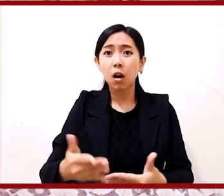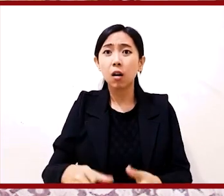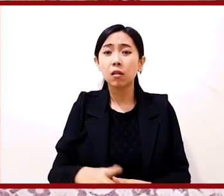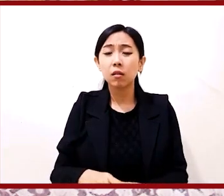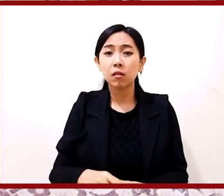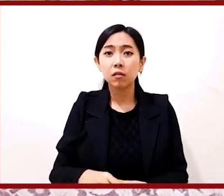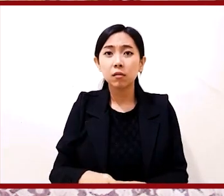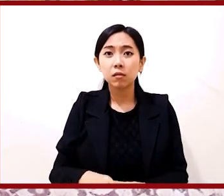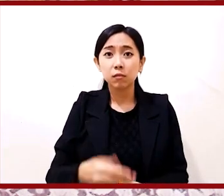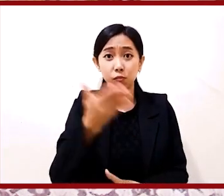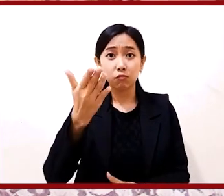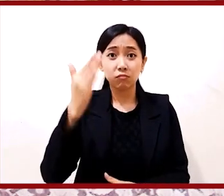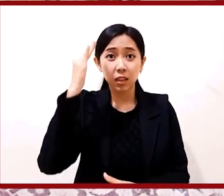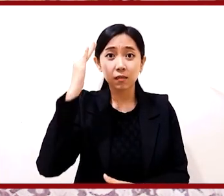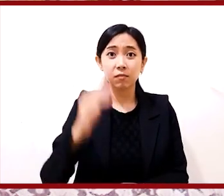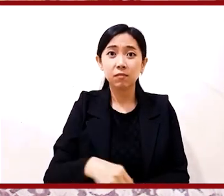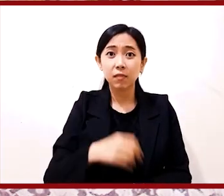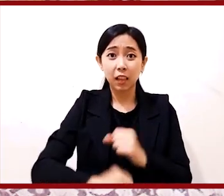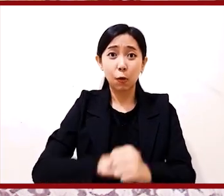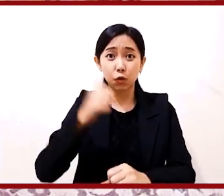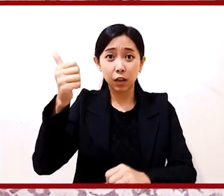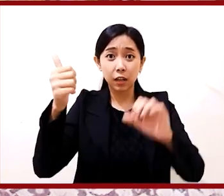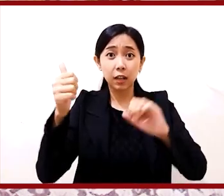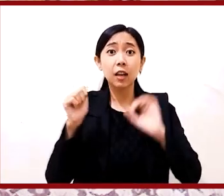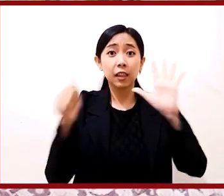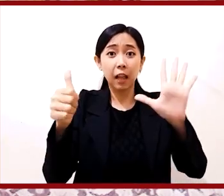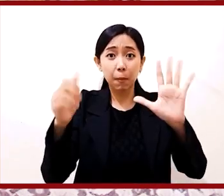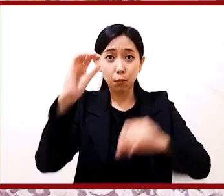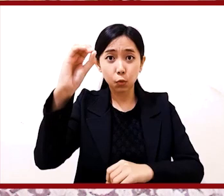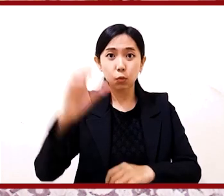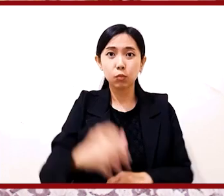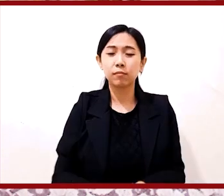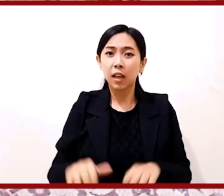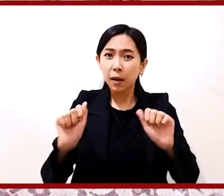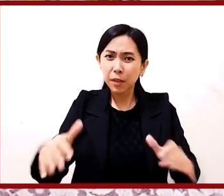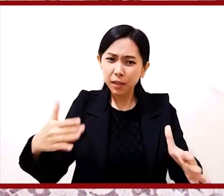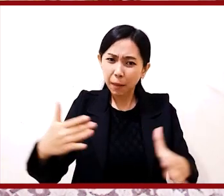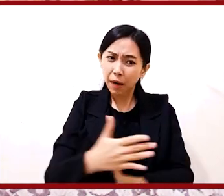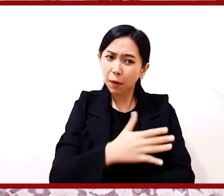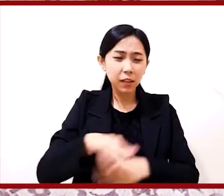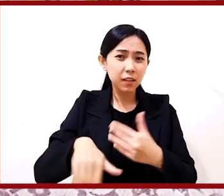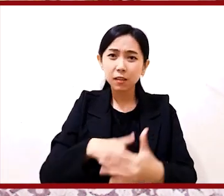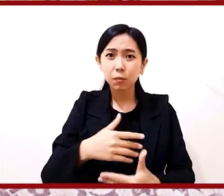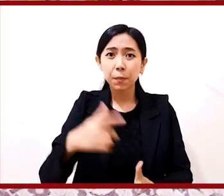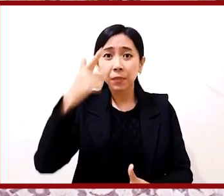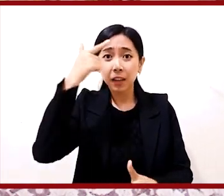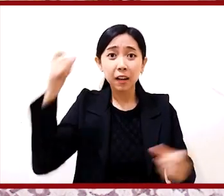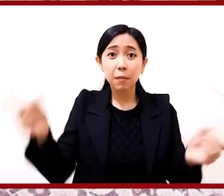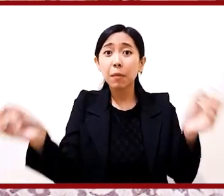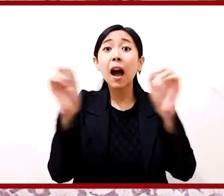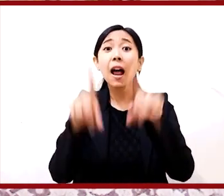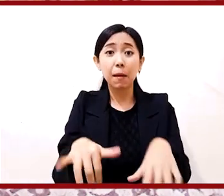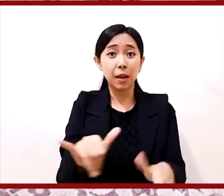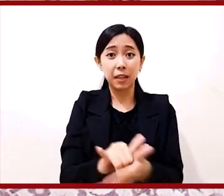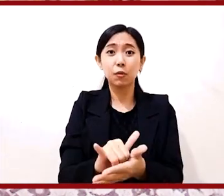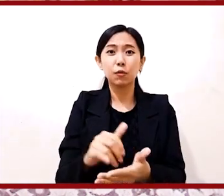Opa oma ingat? Dan opa oma bisa melewatinya hingga saat ini. Karena pengalaman